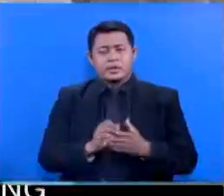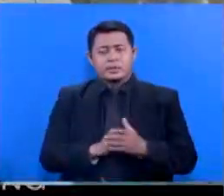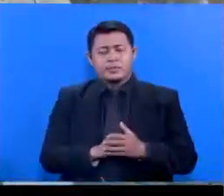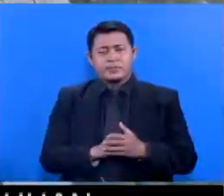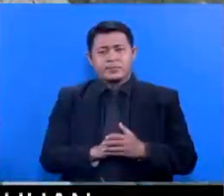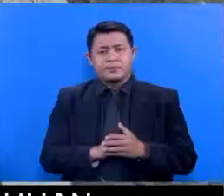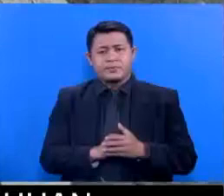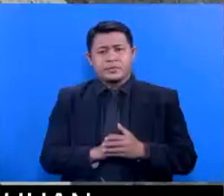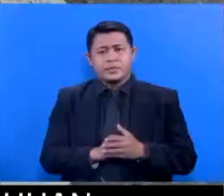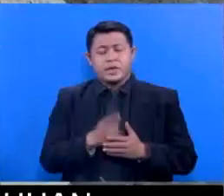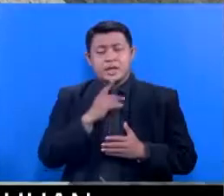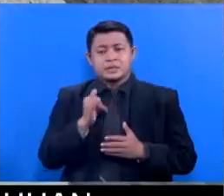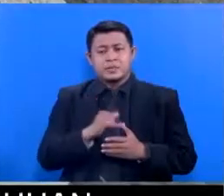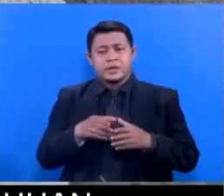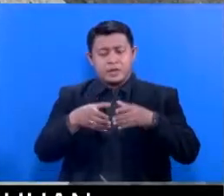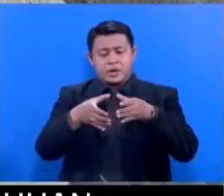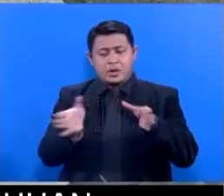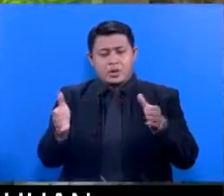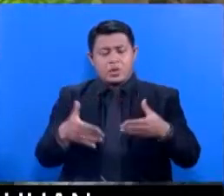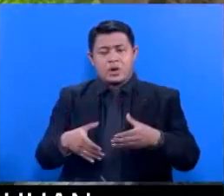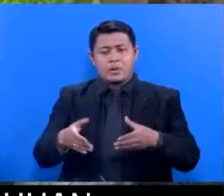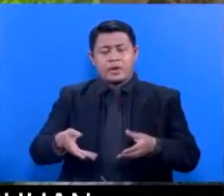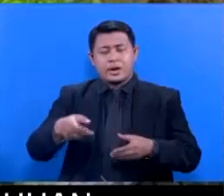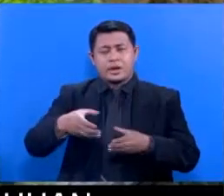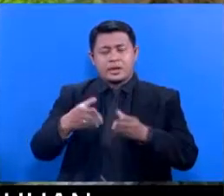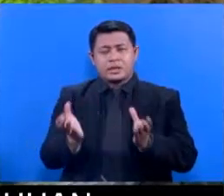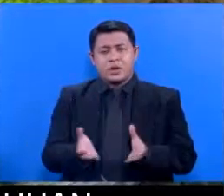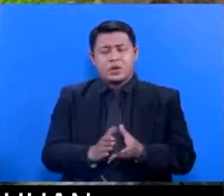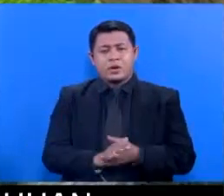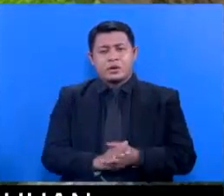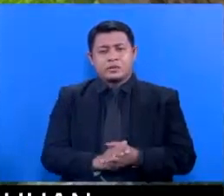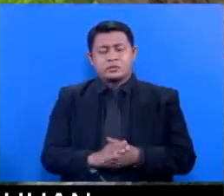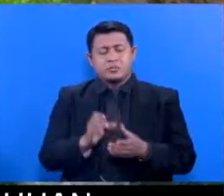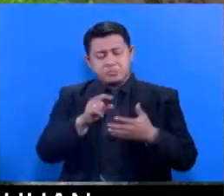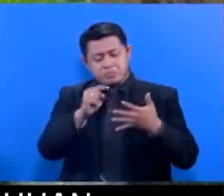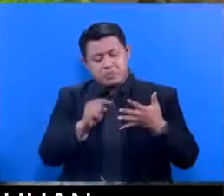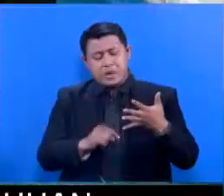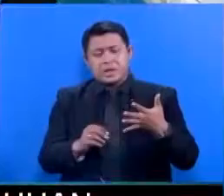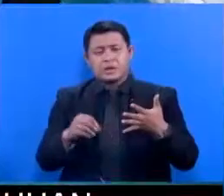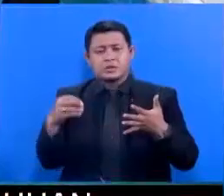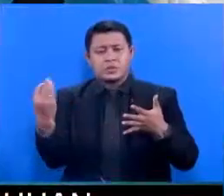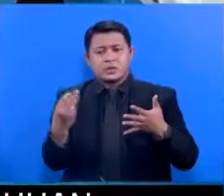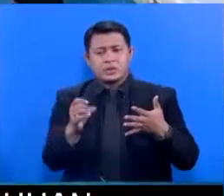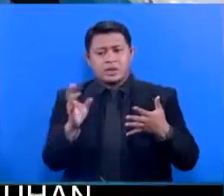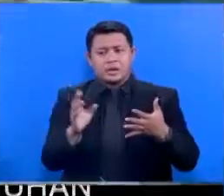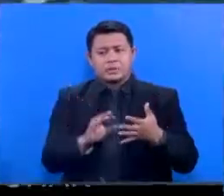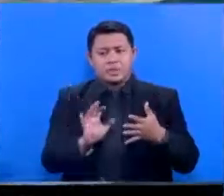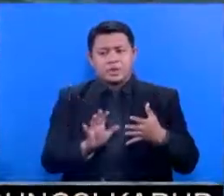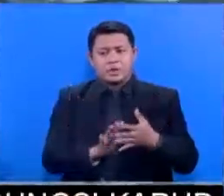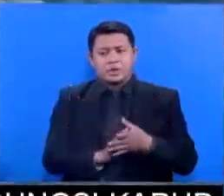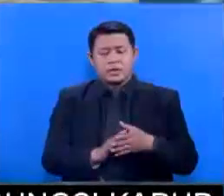setinggi seperti kolam Banyu gentong becak air topeng Nusantara serta tangga derajat